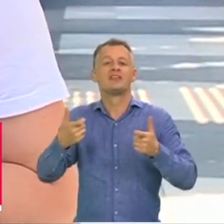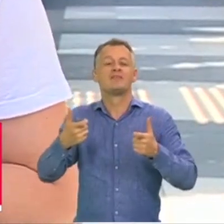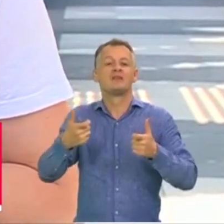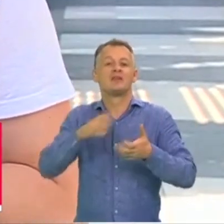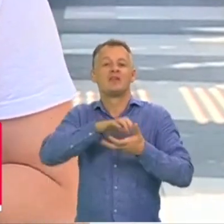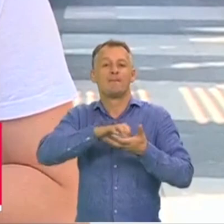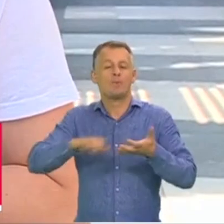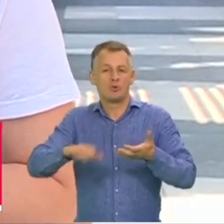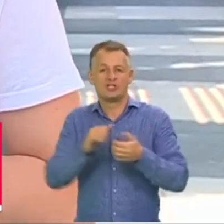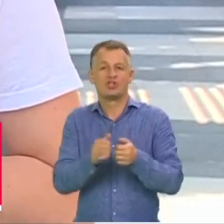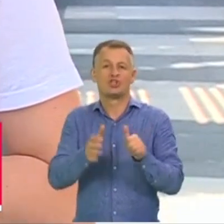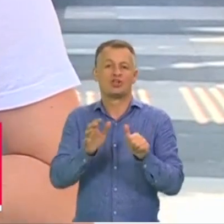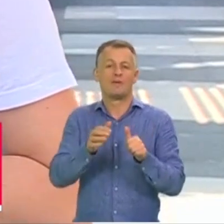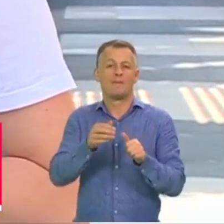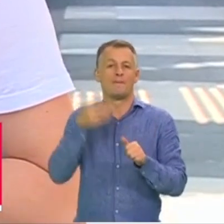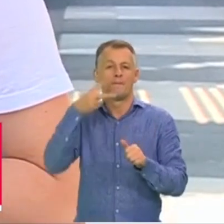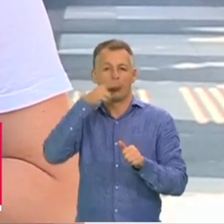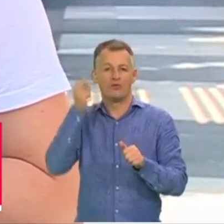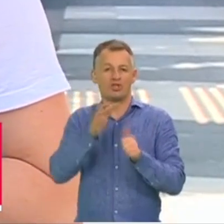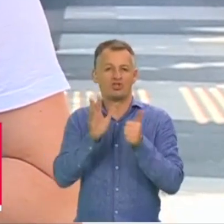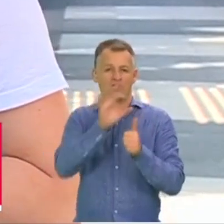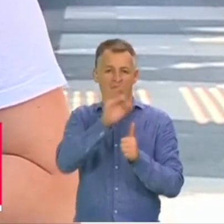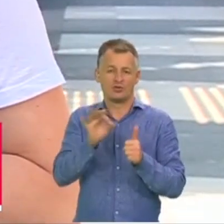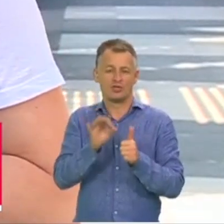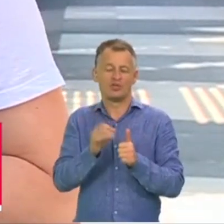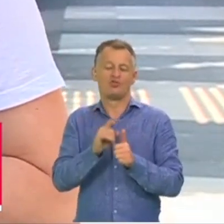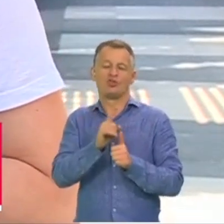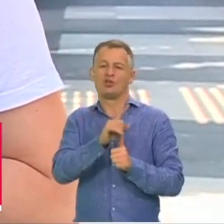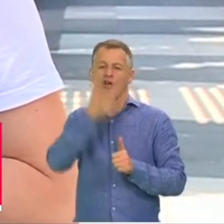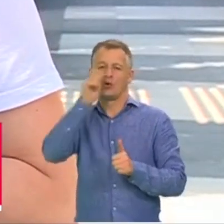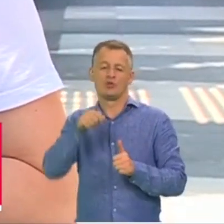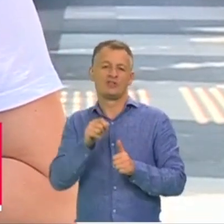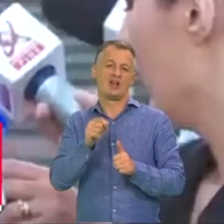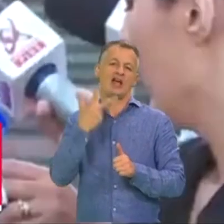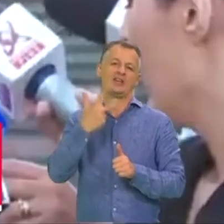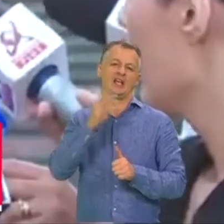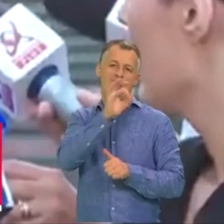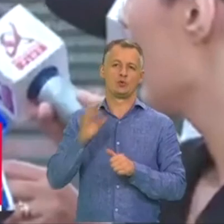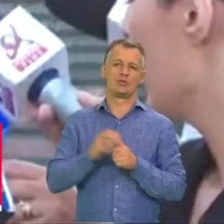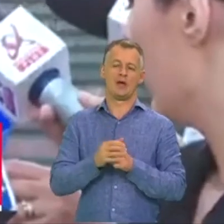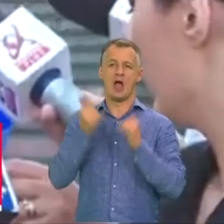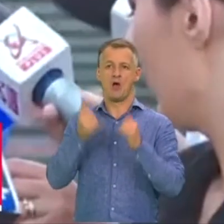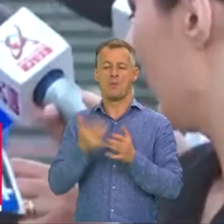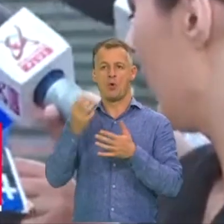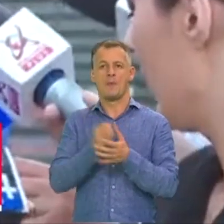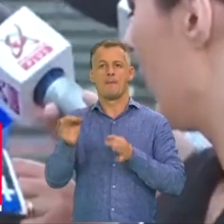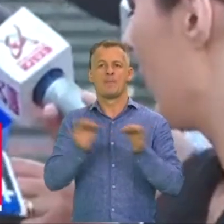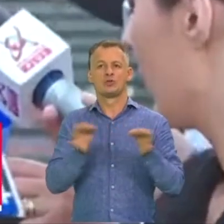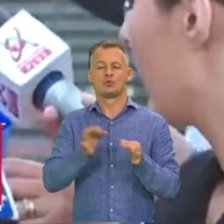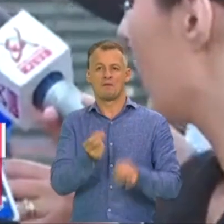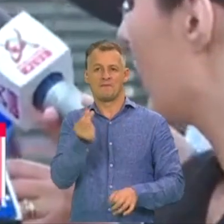de 16% și să renunțe la acel impozit pe cifra de afaceri de 3%. Noi luăm acum niște măsuri